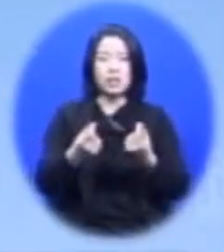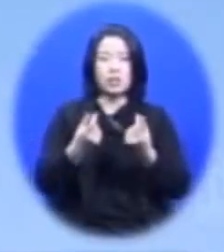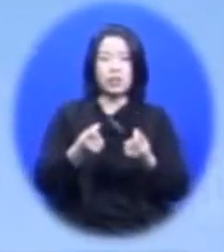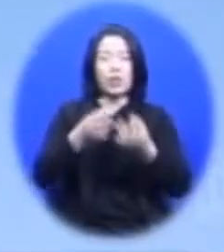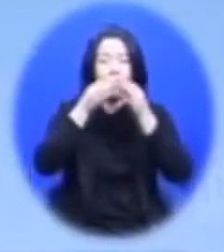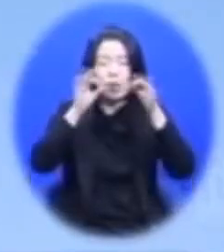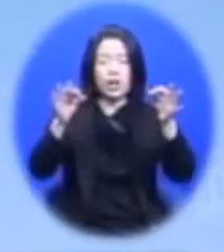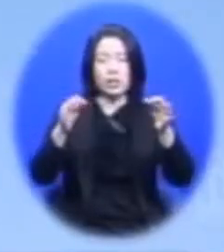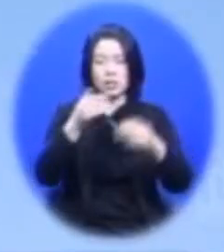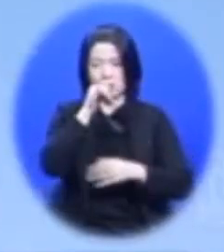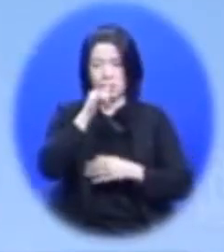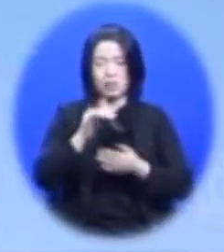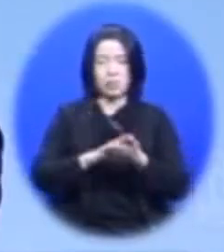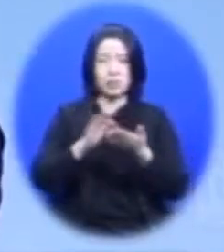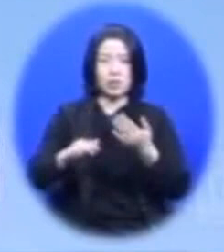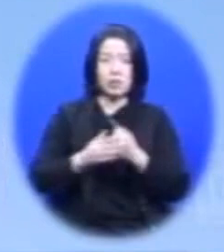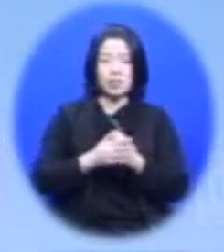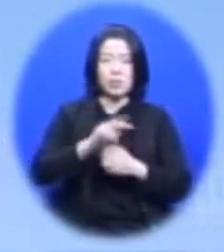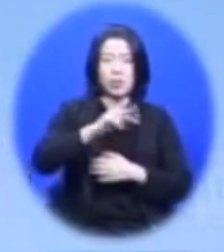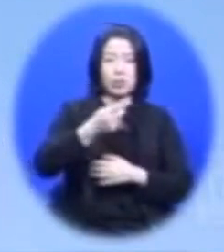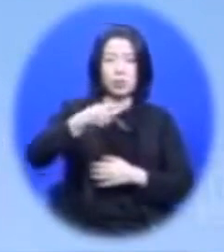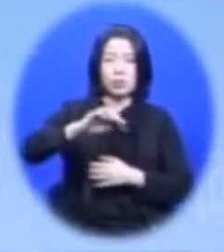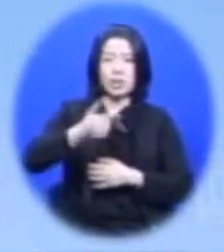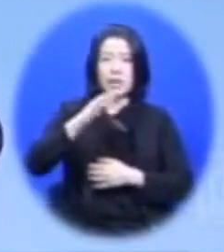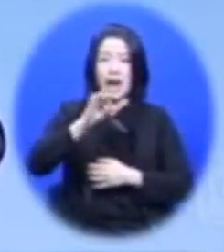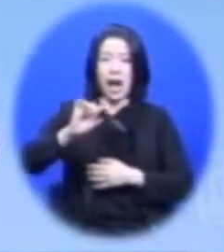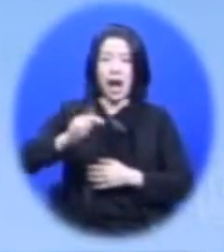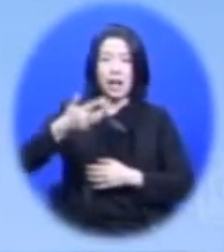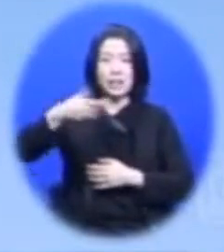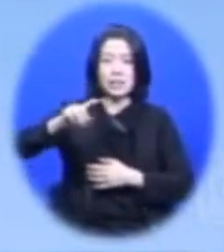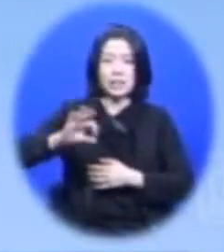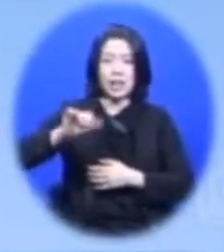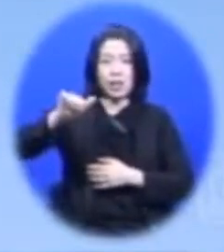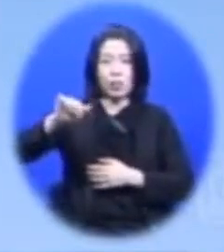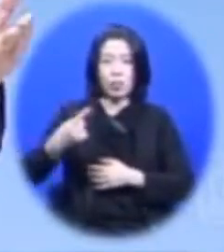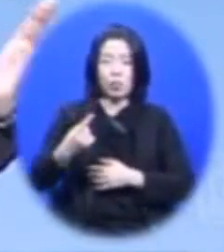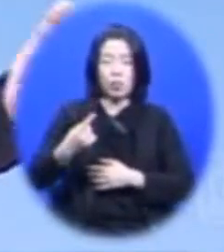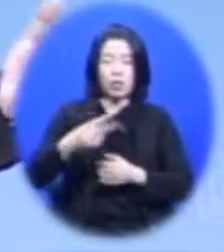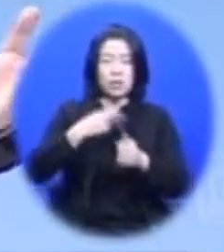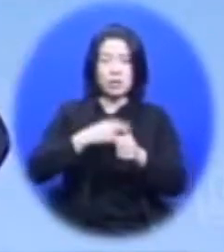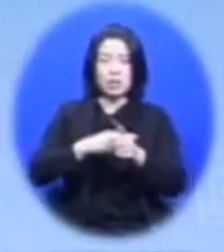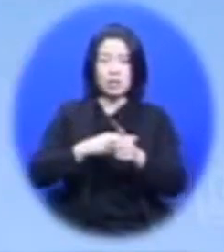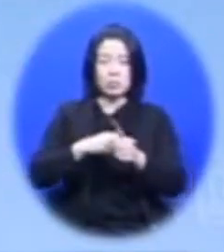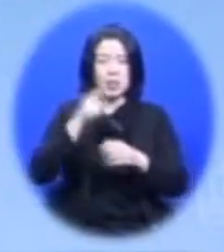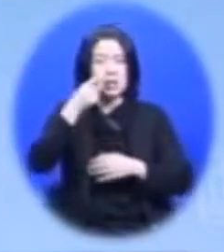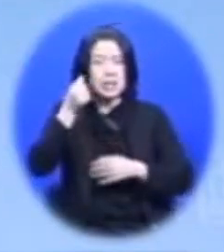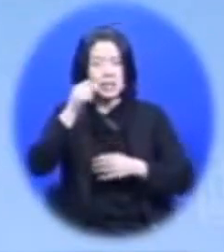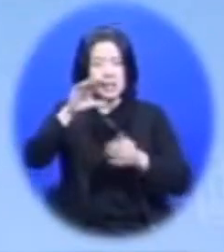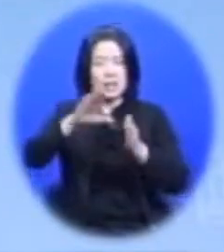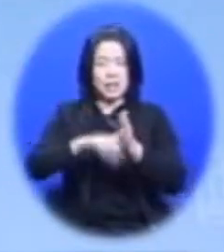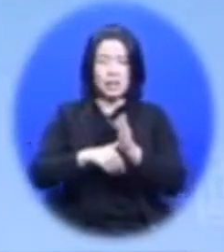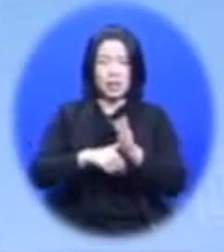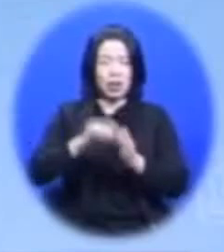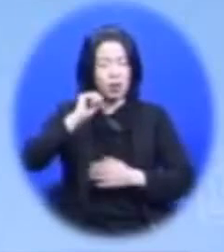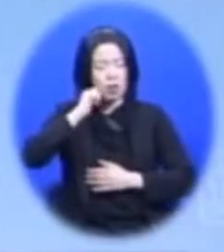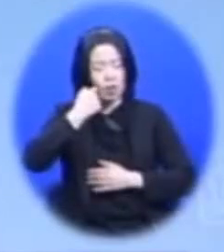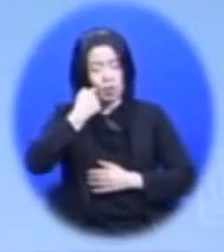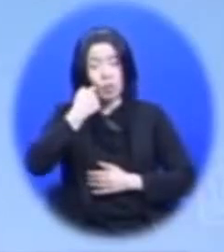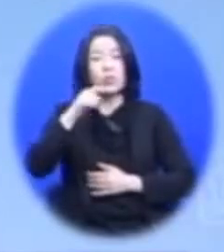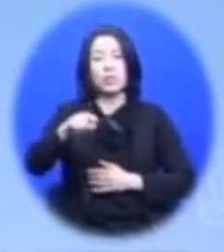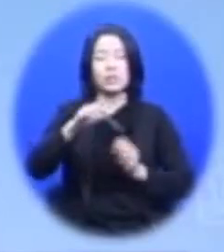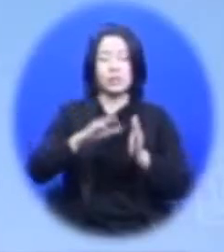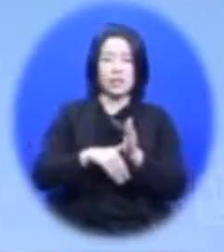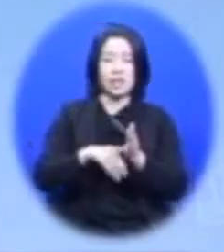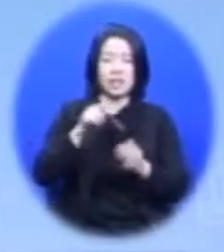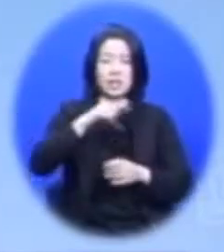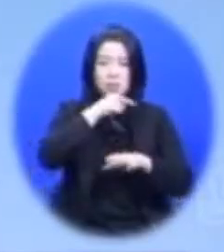외쳤어요. 도산 안창호 선생이 일제에 우리나라가 말할 수 없이 어려움을 겪는 그 바로 그때에